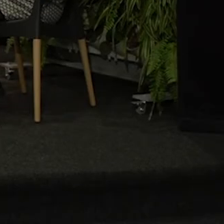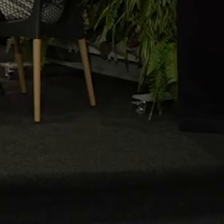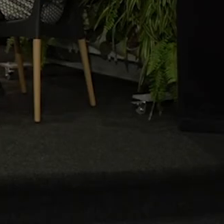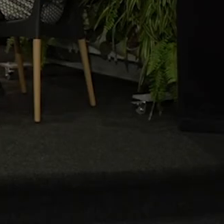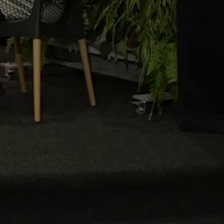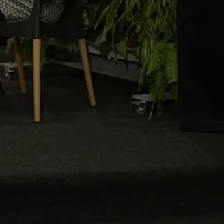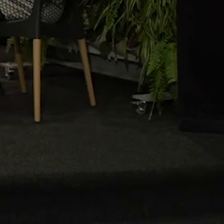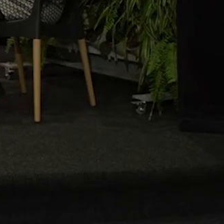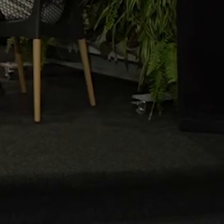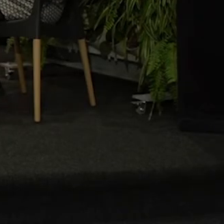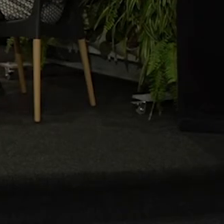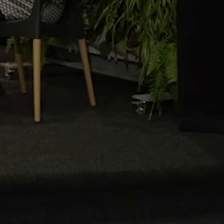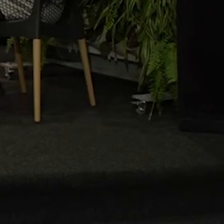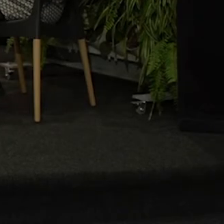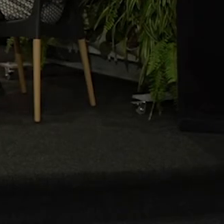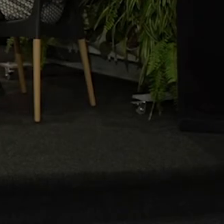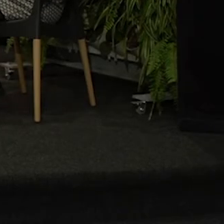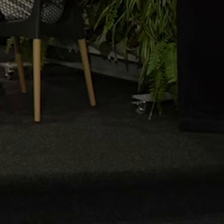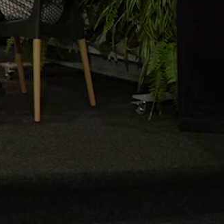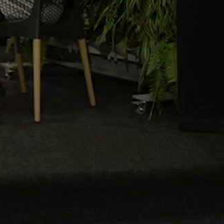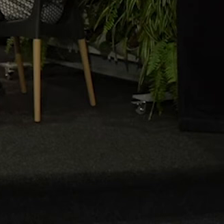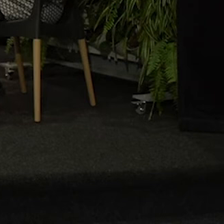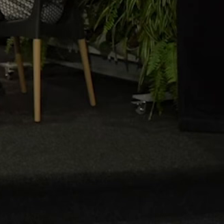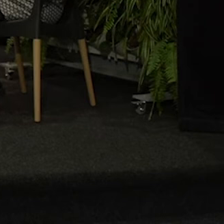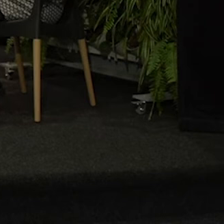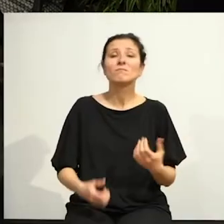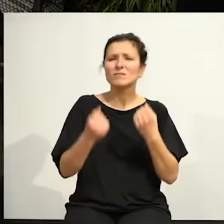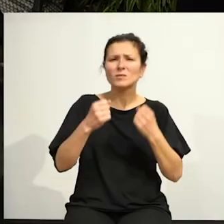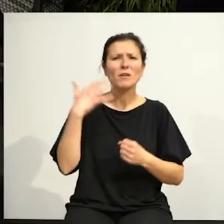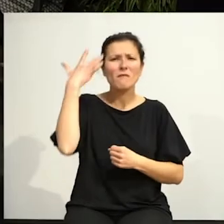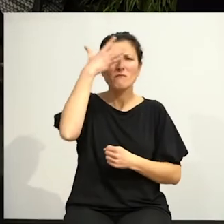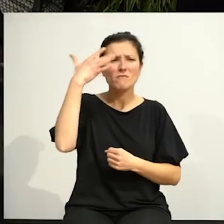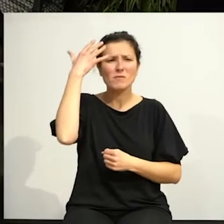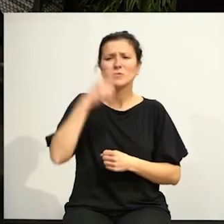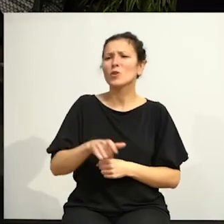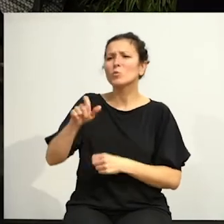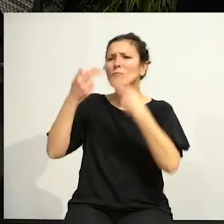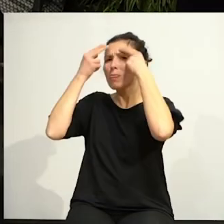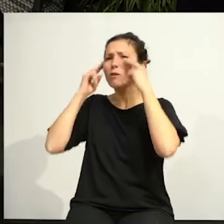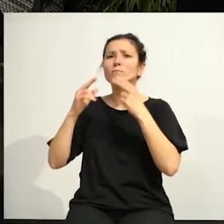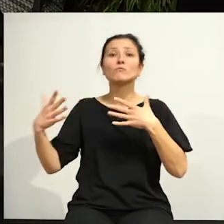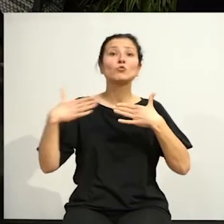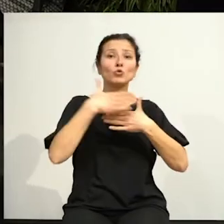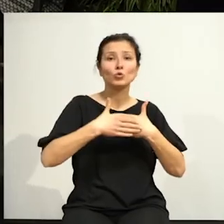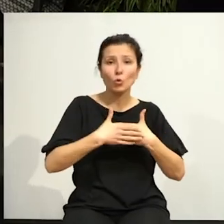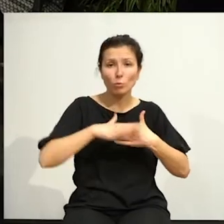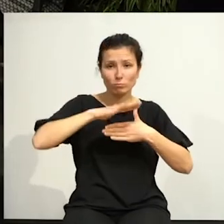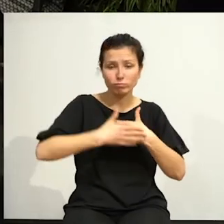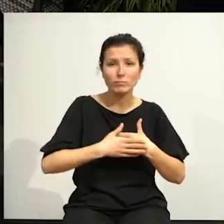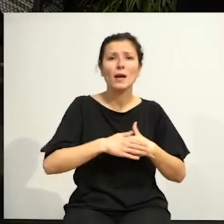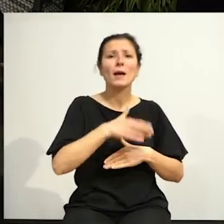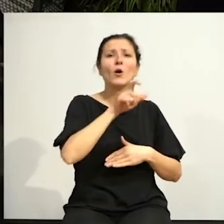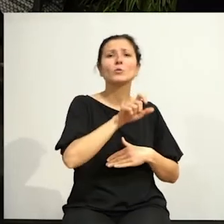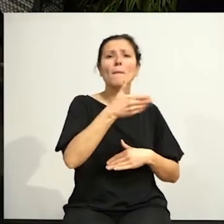przynajmniej moja wyobraźnia się przed tym wzbrania, że Norwid żeni się z Marią Kalergis i co